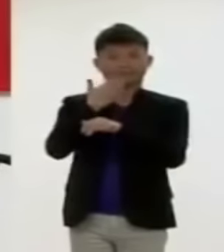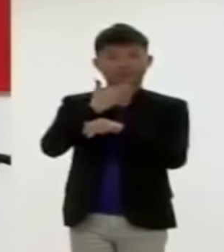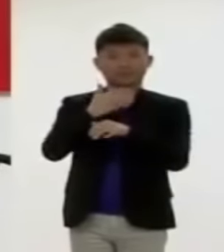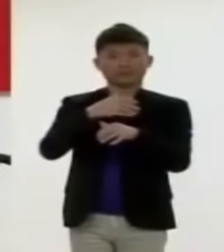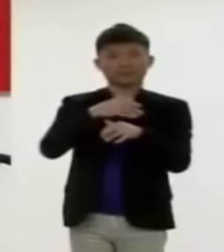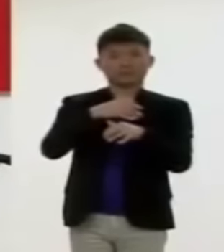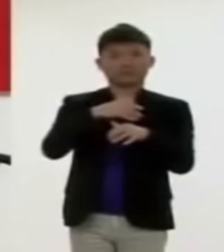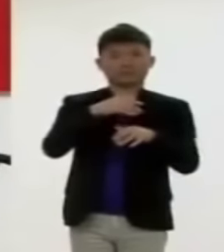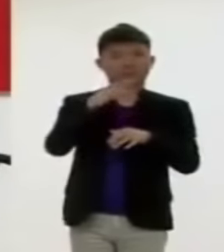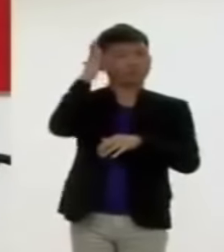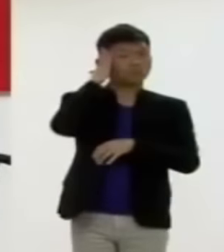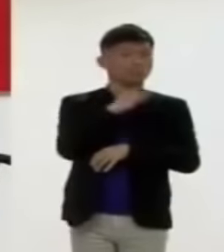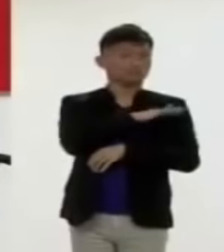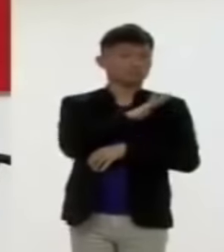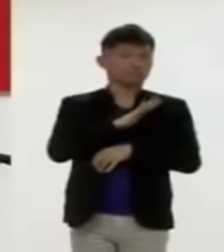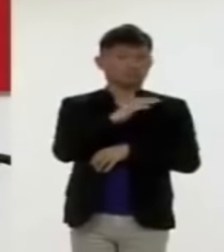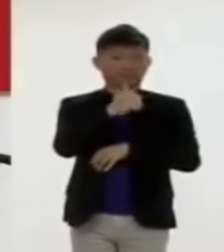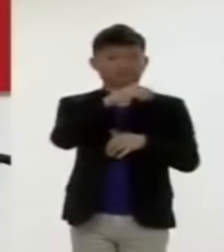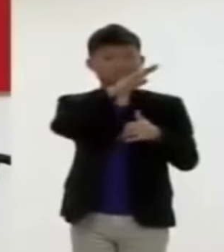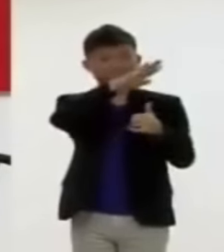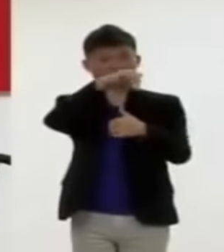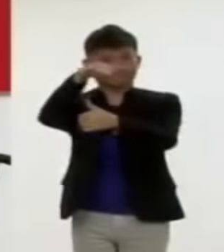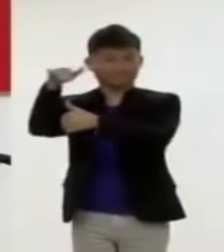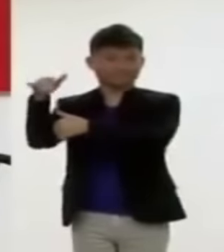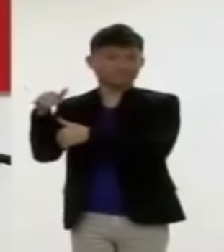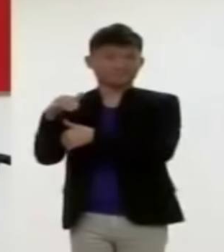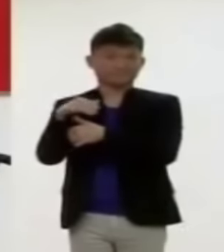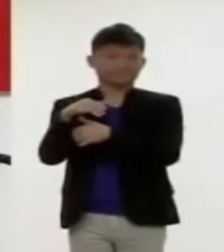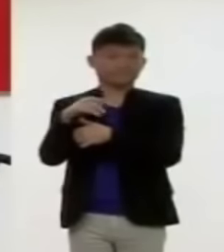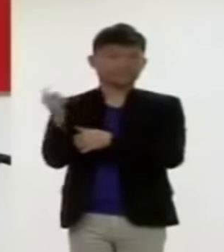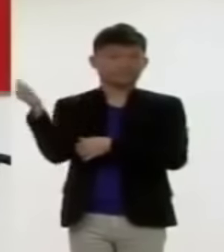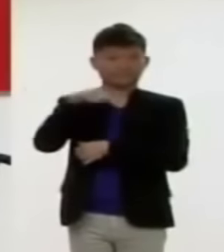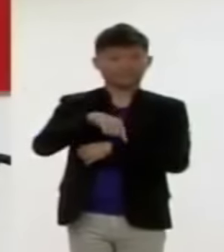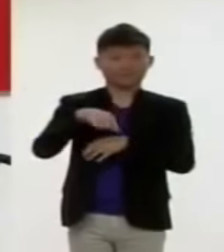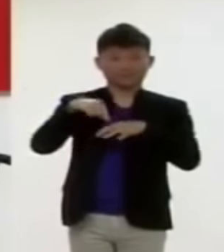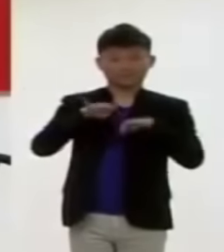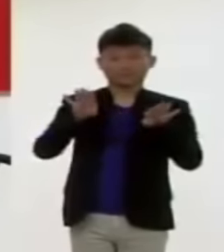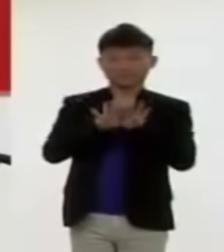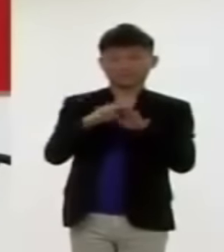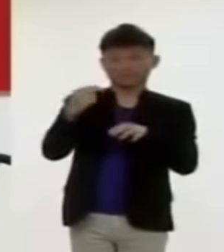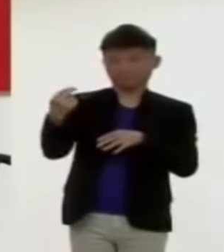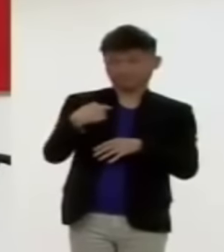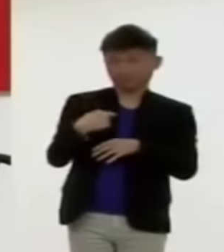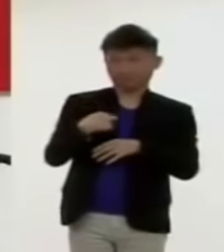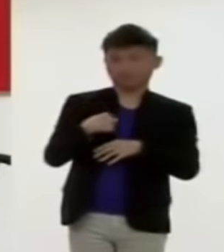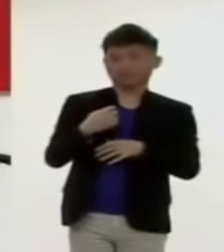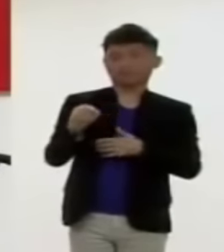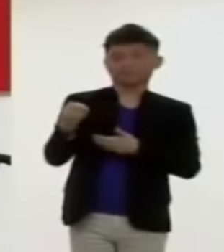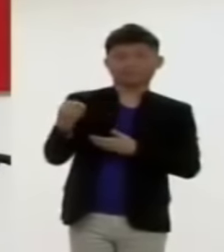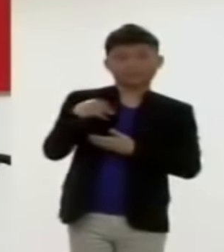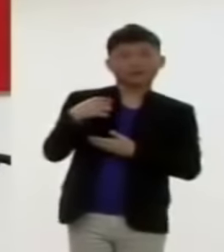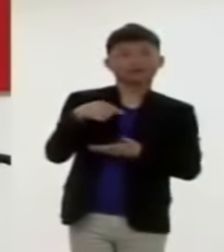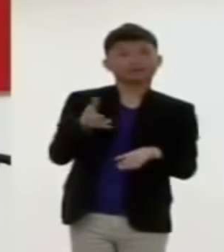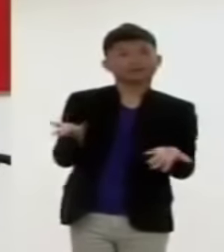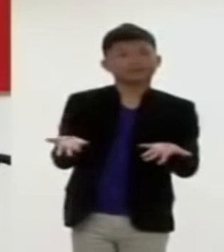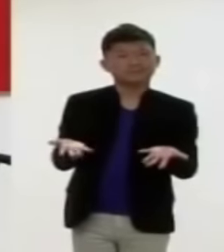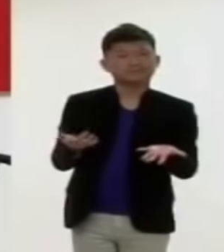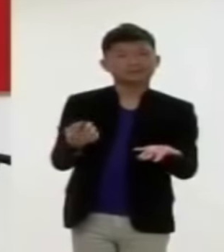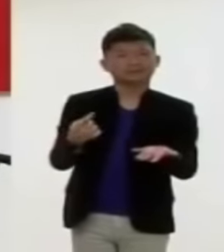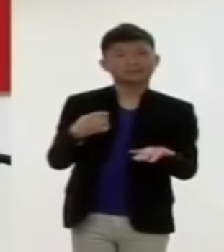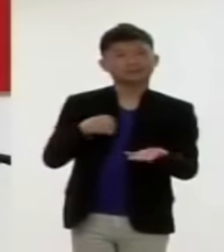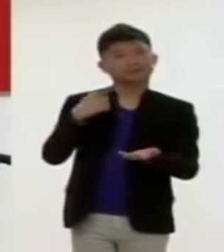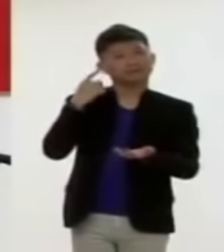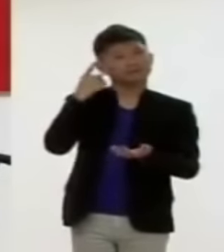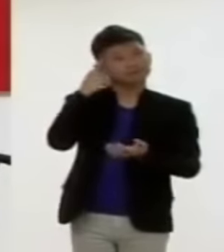乌丘的小男孩，他是其中之一，他到金门来看我，他跟我说了这一段往事。所以我要说爸